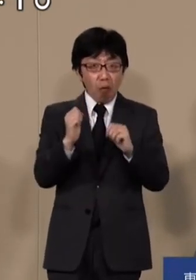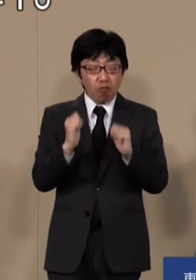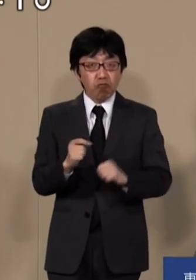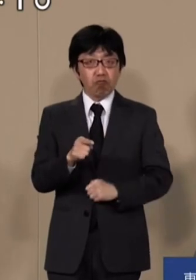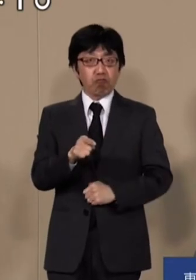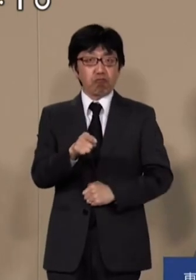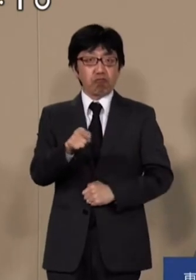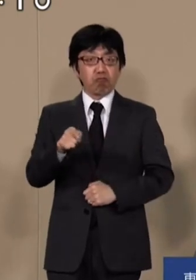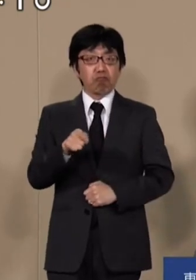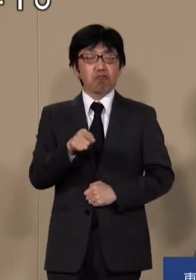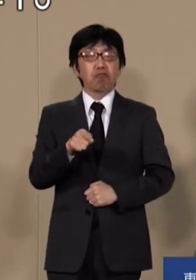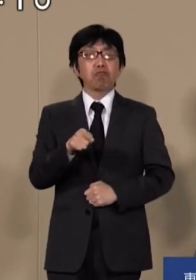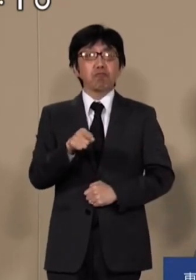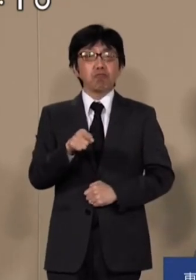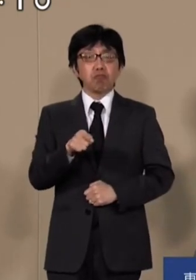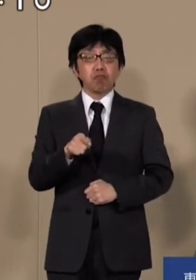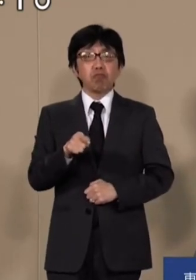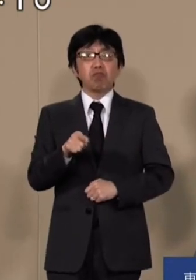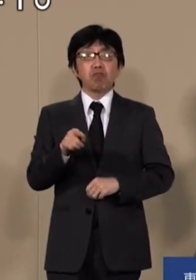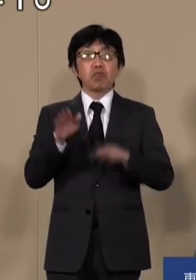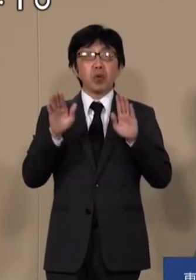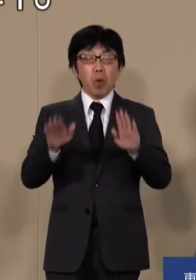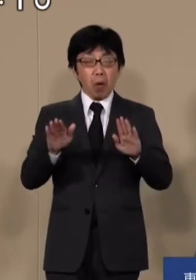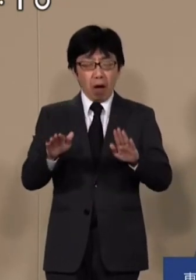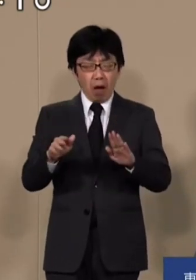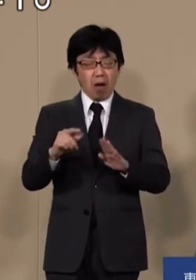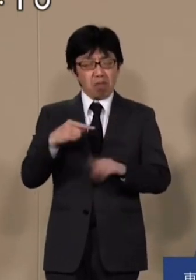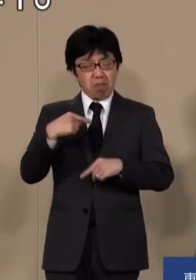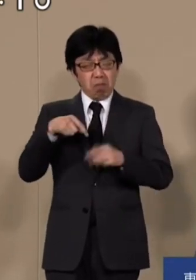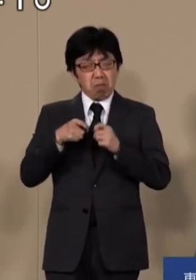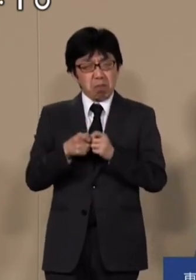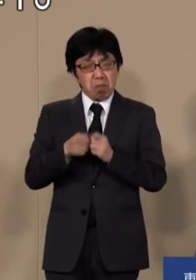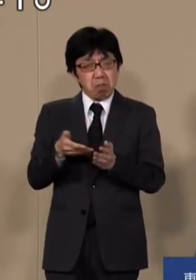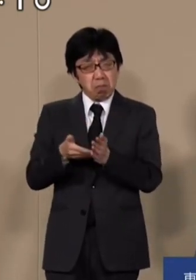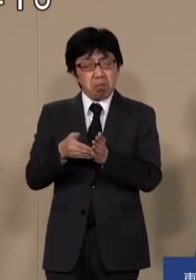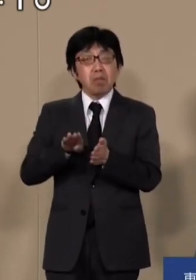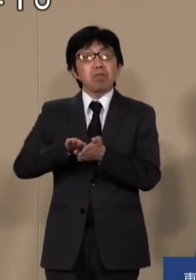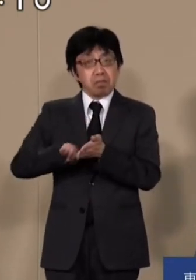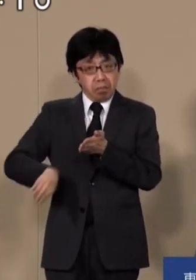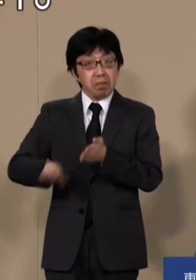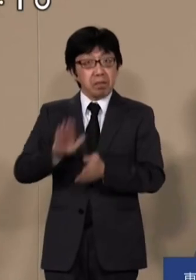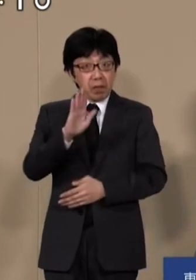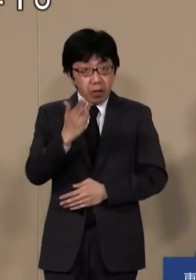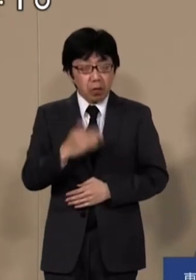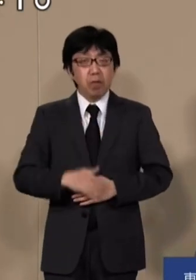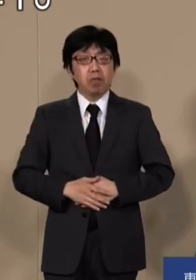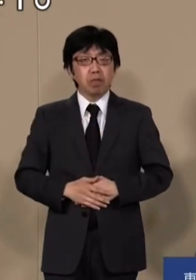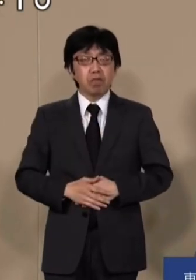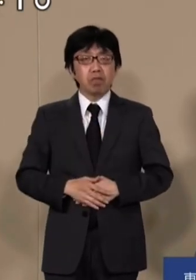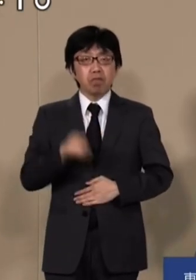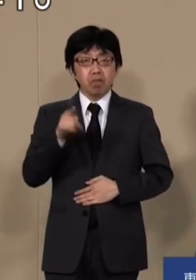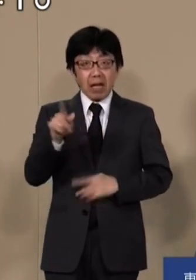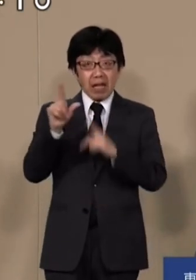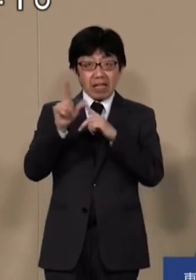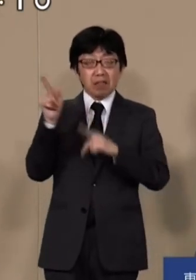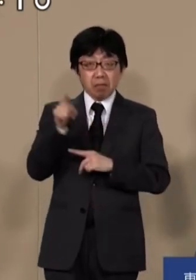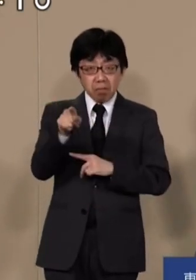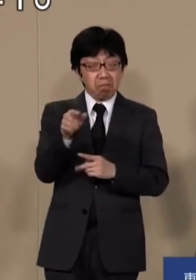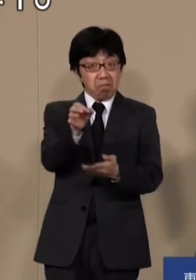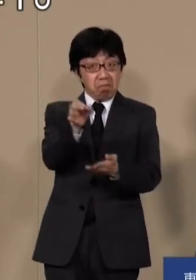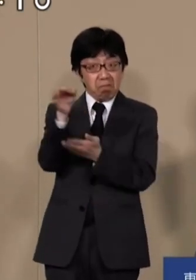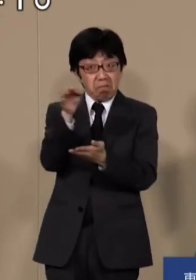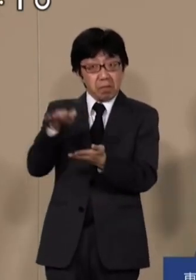ことです今回難しい話ははりますがNHKは愚直に受信料を支払って